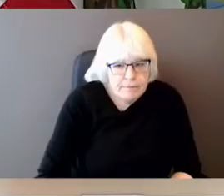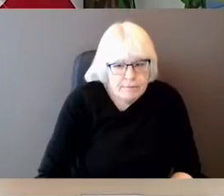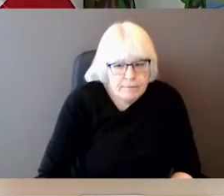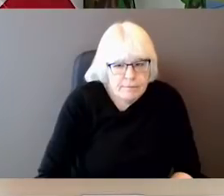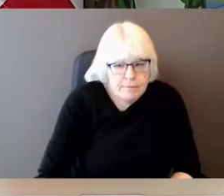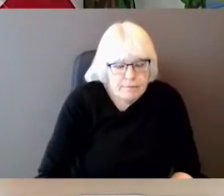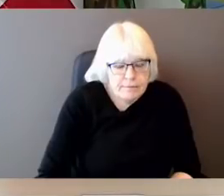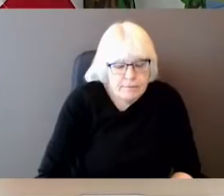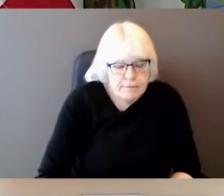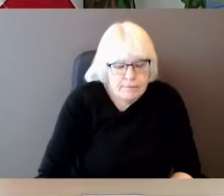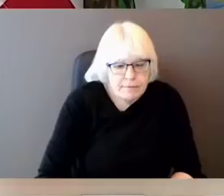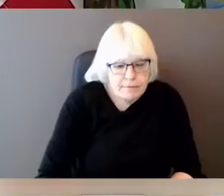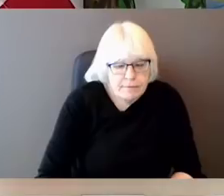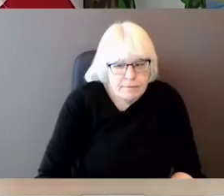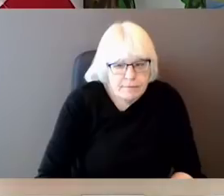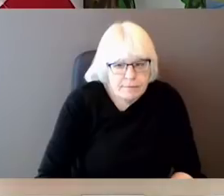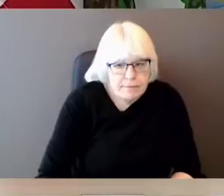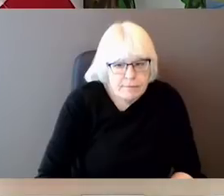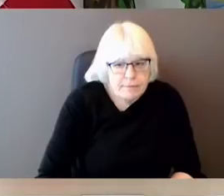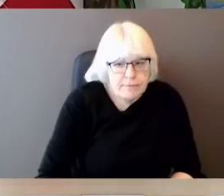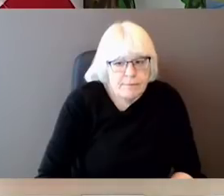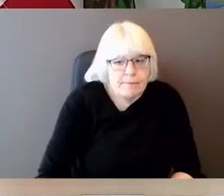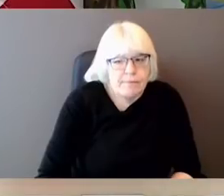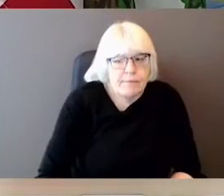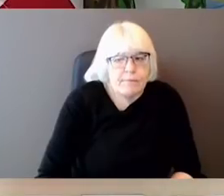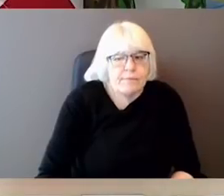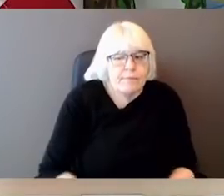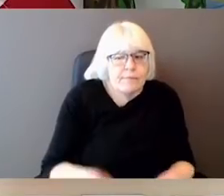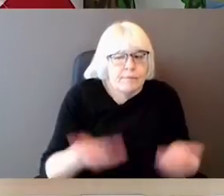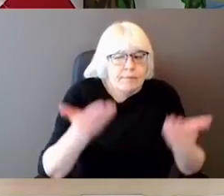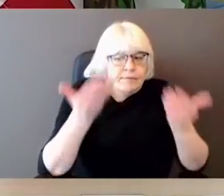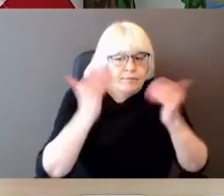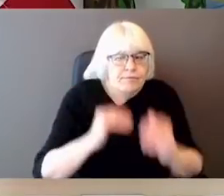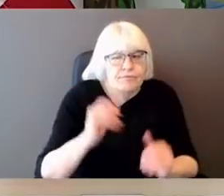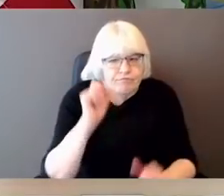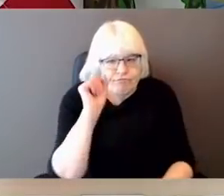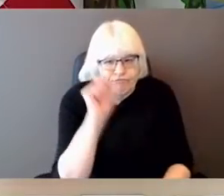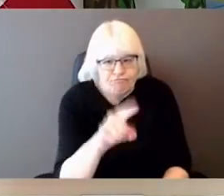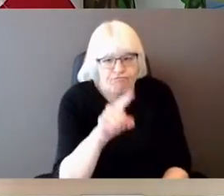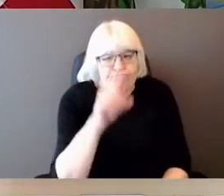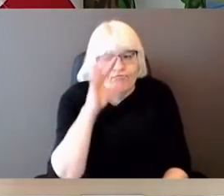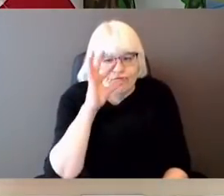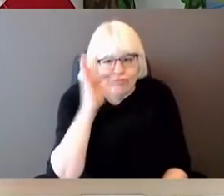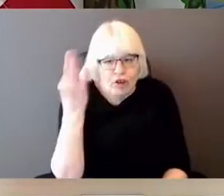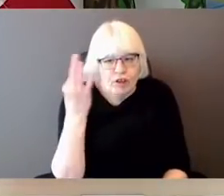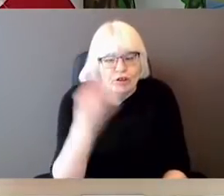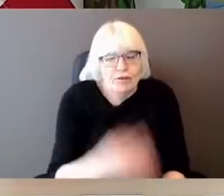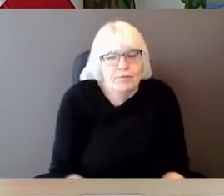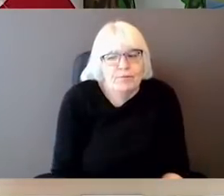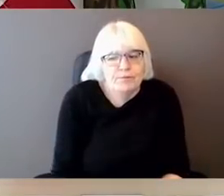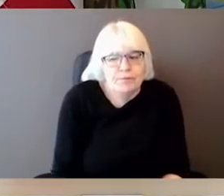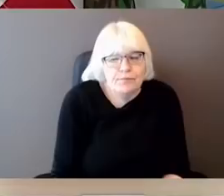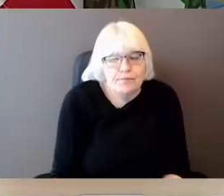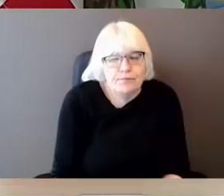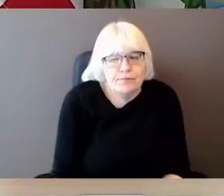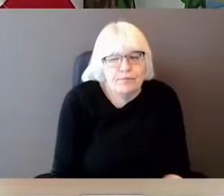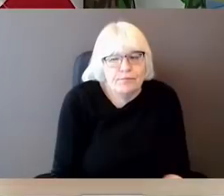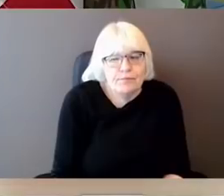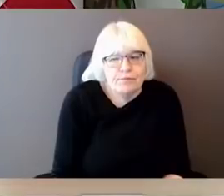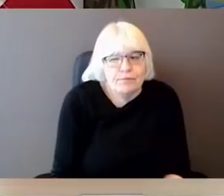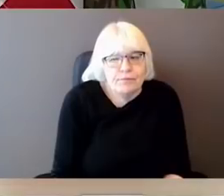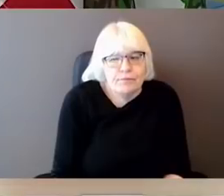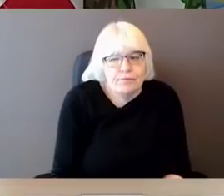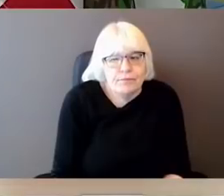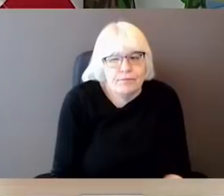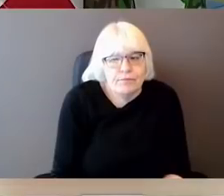Vous m'avez dit la semaine dernière que la semaine, le 9 février, je pense qu'on est Est-ce qu'on est le 9 aujourd'hui? On est le 8. Le 9 février, vous m'avez dit que ça serait